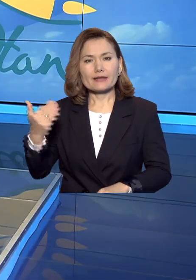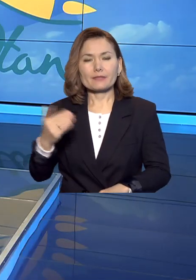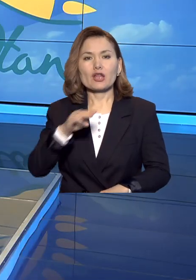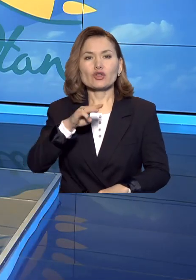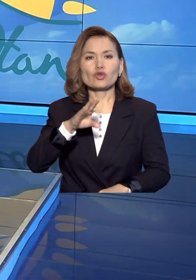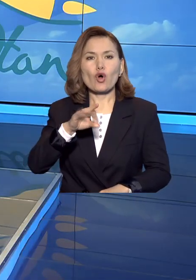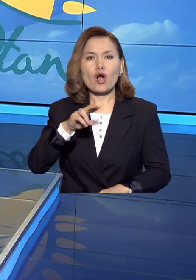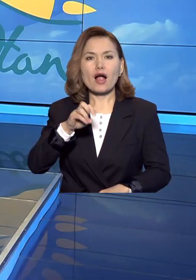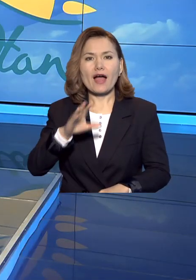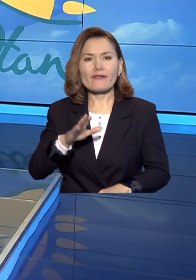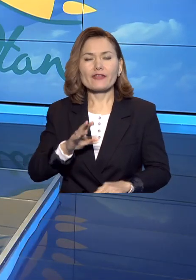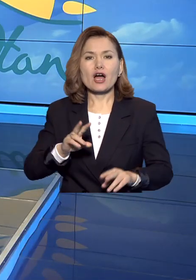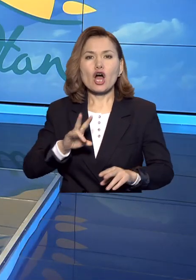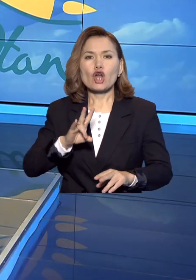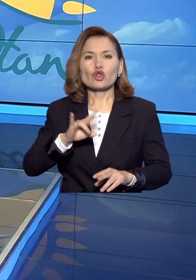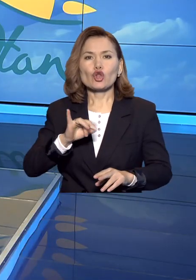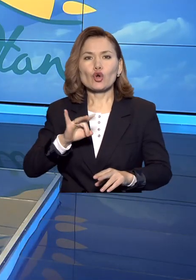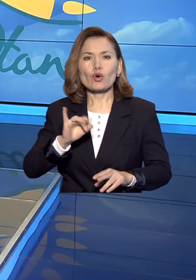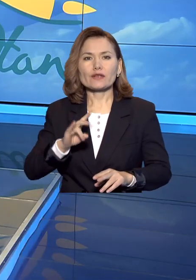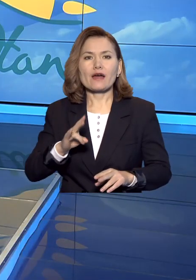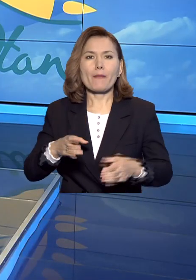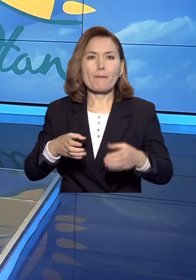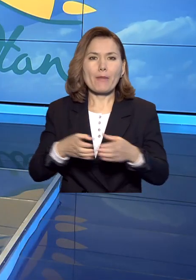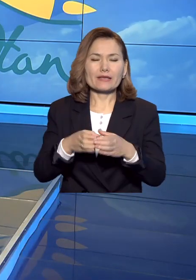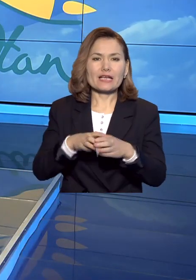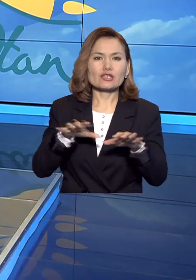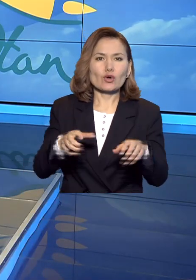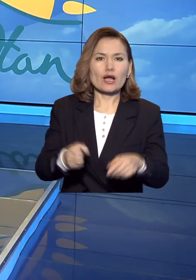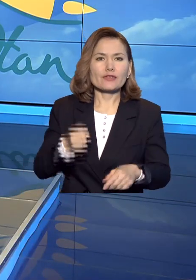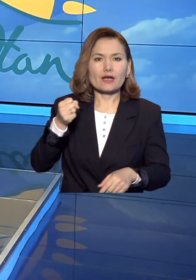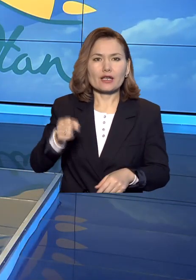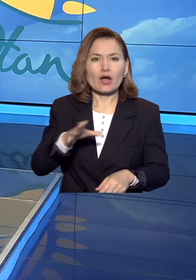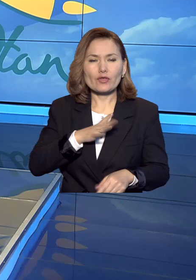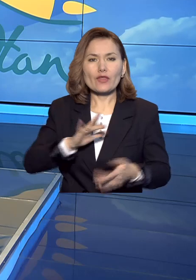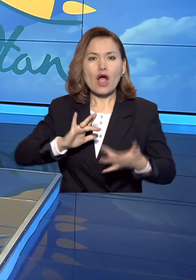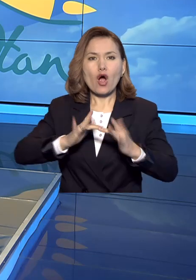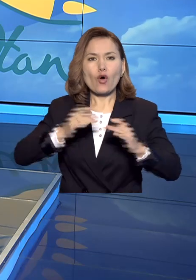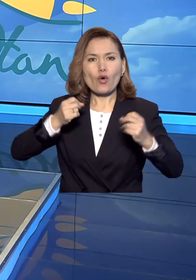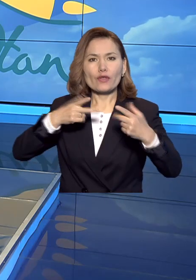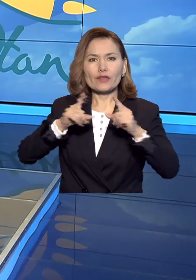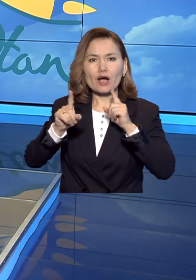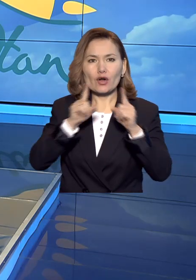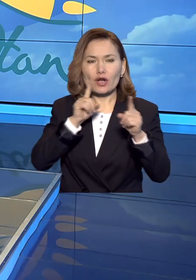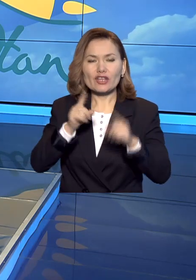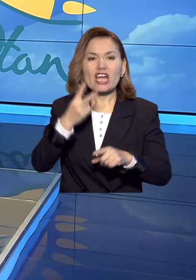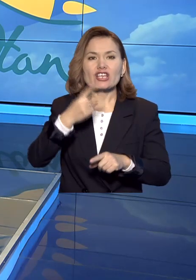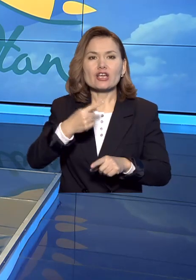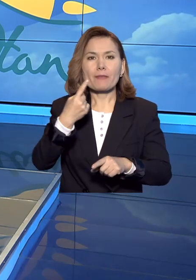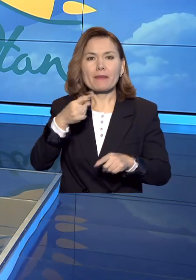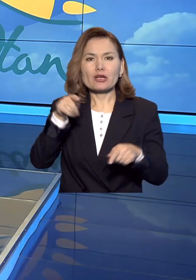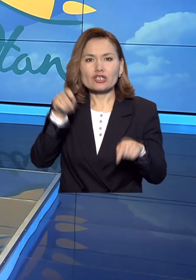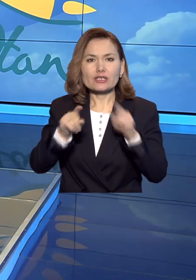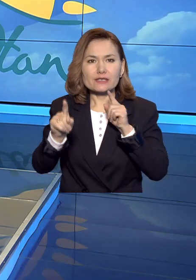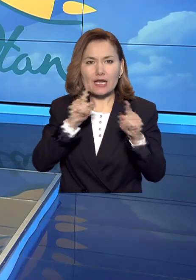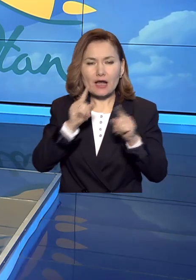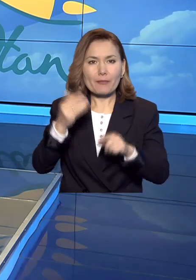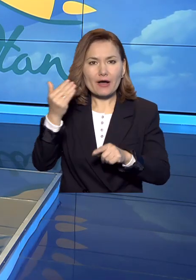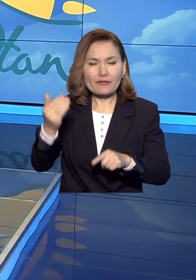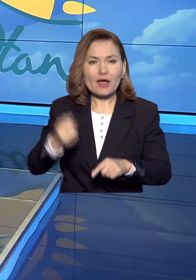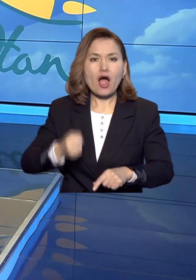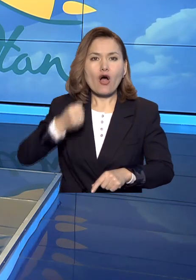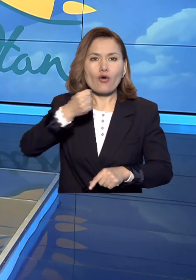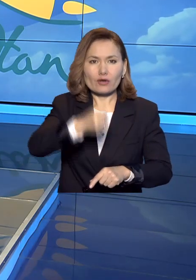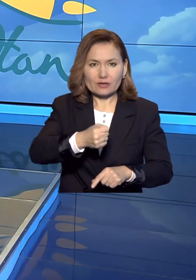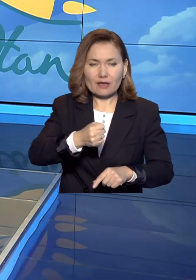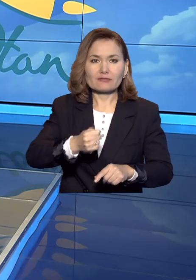Президент Қасым-Жомарт Тоқаев Нұр Отан партиясының төрағасы болып сайланды. Онлайн форматта өткен саяси ұйымның 21-ші съезінде оның кандидатурасы